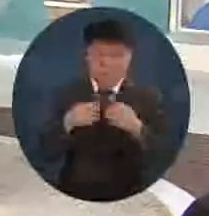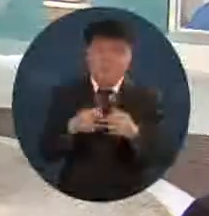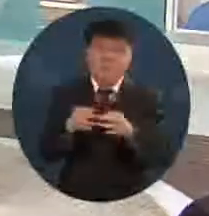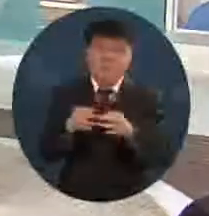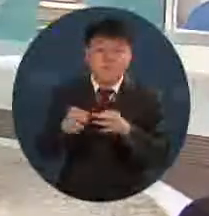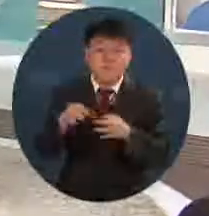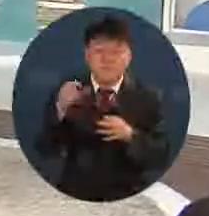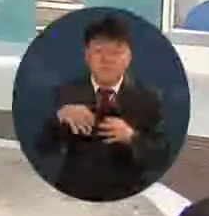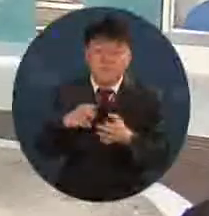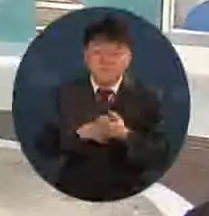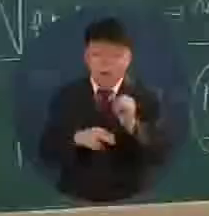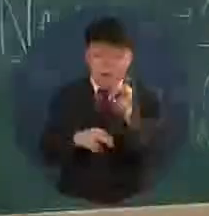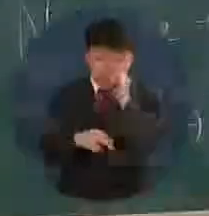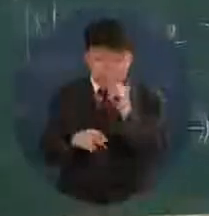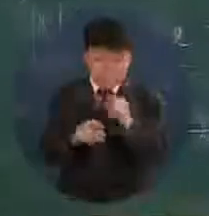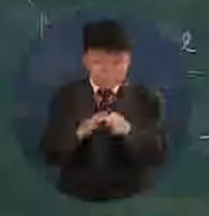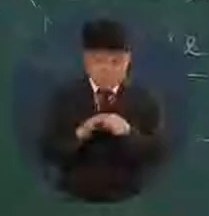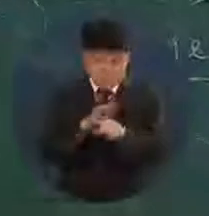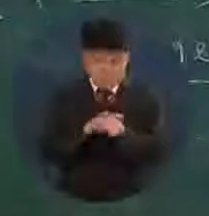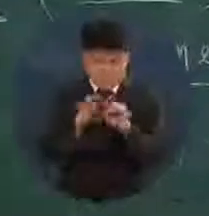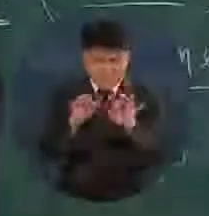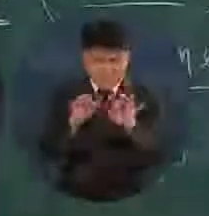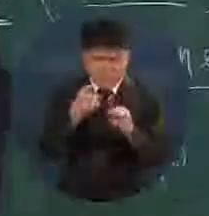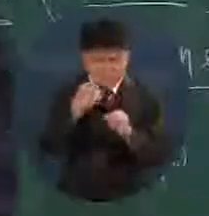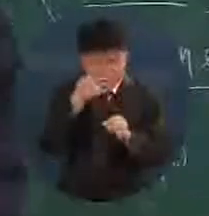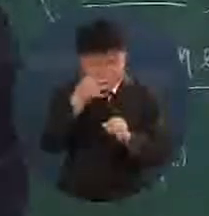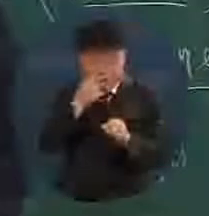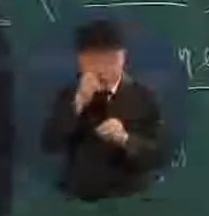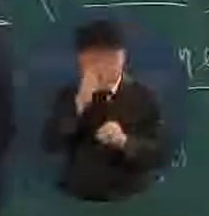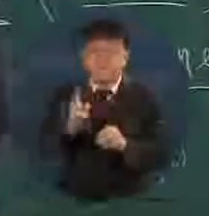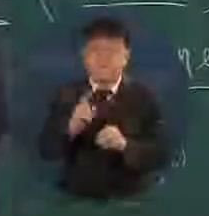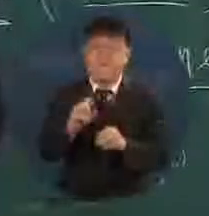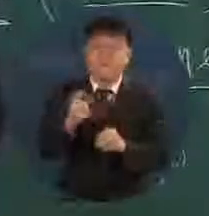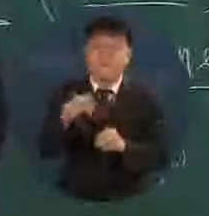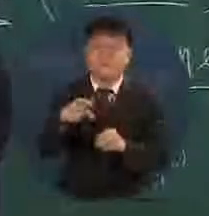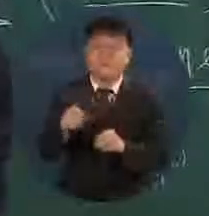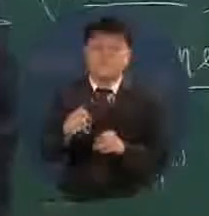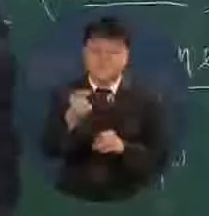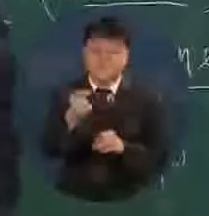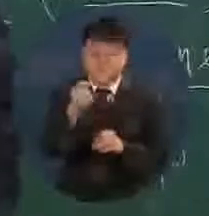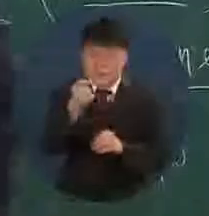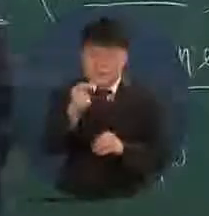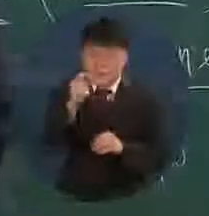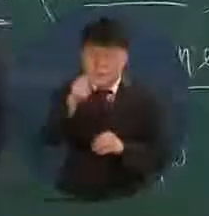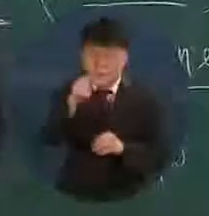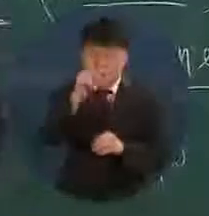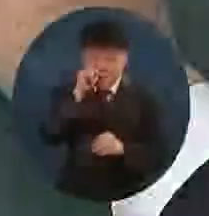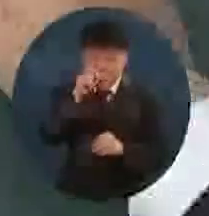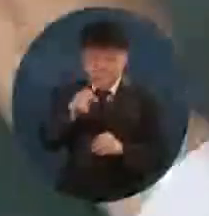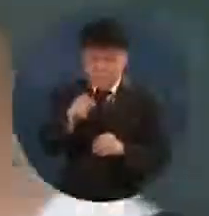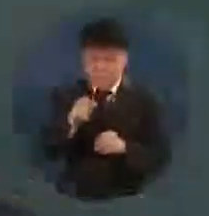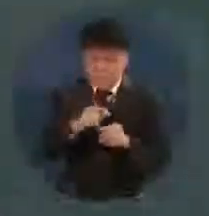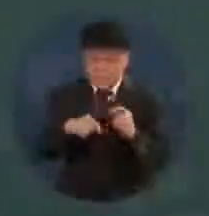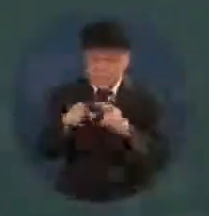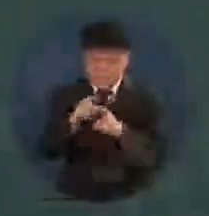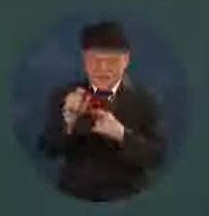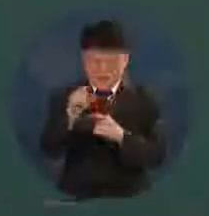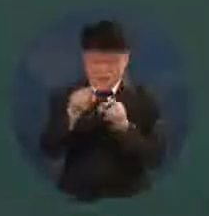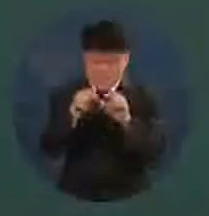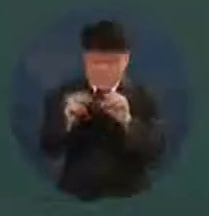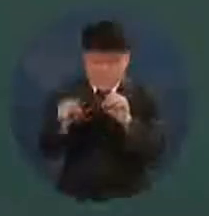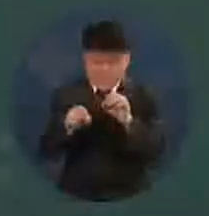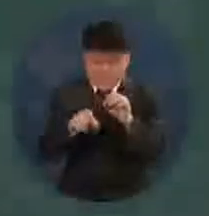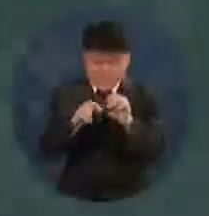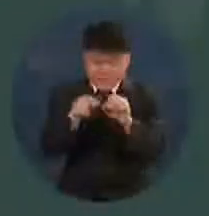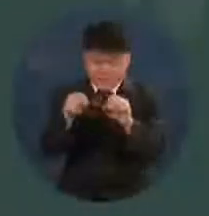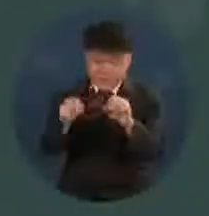근데 그런 걸로도 뭐가 보이냐면은 목성이 이렇게 요만하게 아주 깨알만하게 보이면 옆에 더 작은